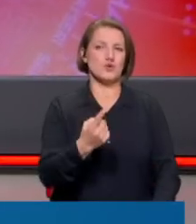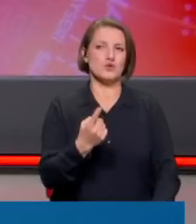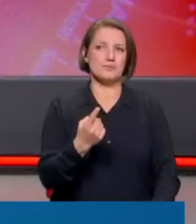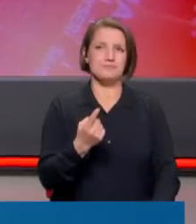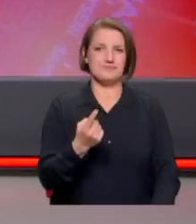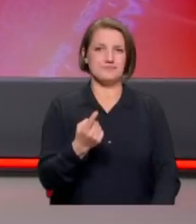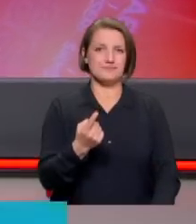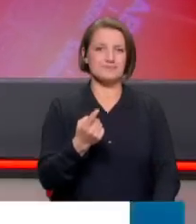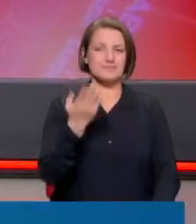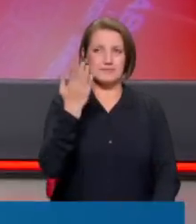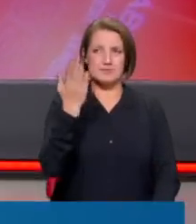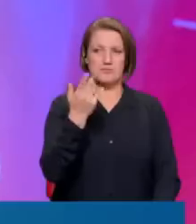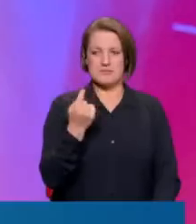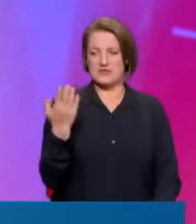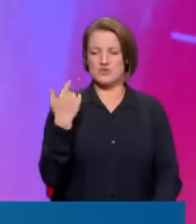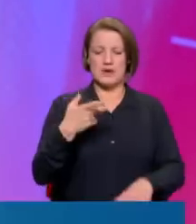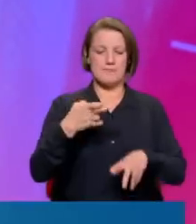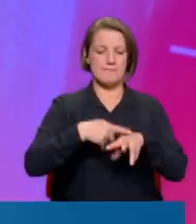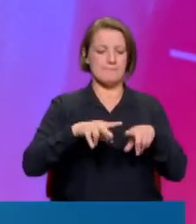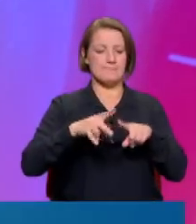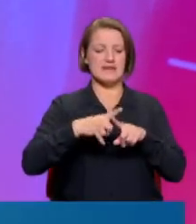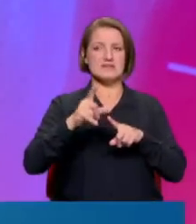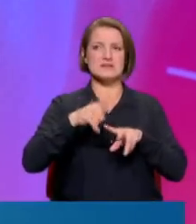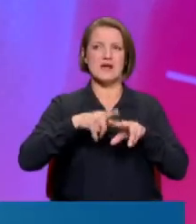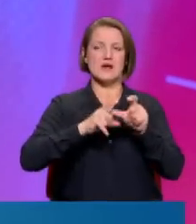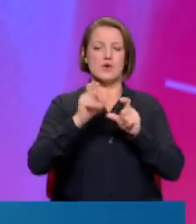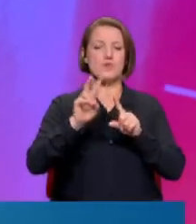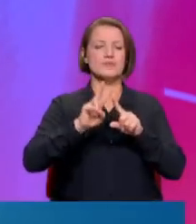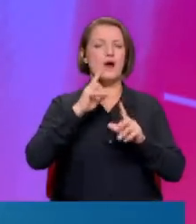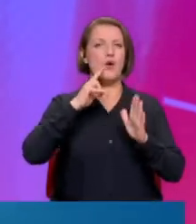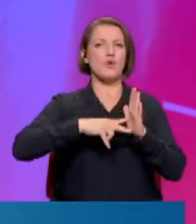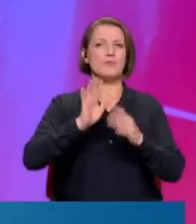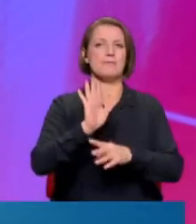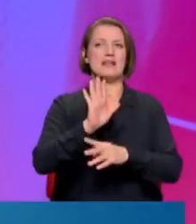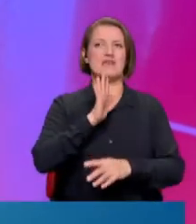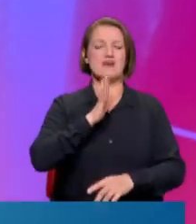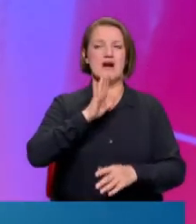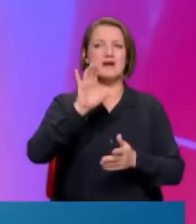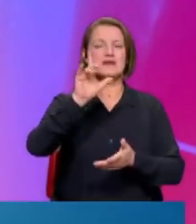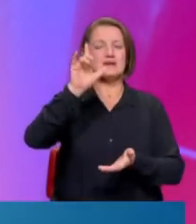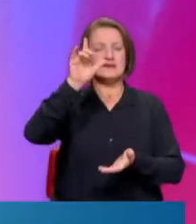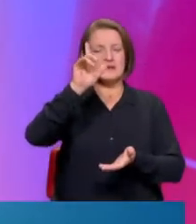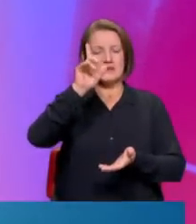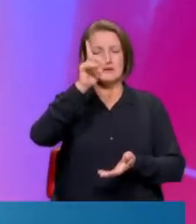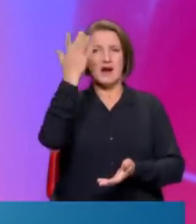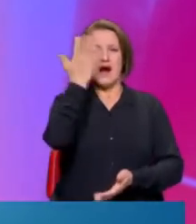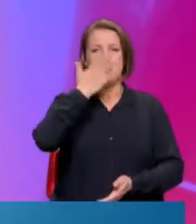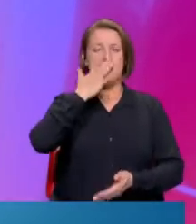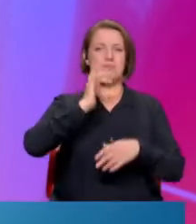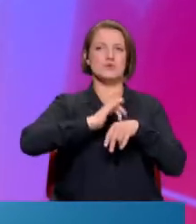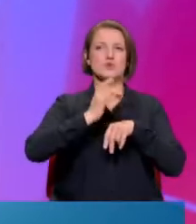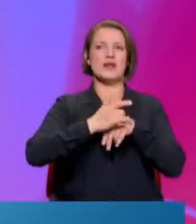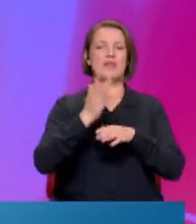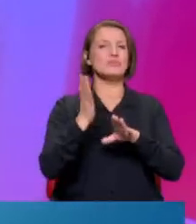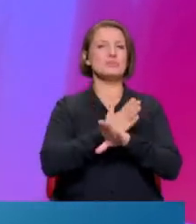söylüyorum işte bu biraz önce pentagonda okuduğum belge var şimdi Irak işgal edilirken Arap ülkeleri